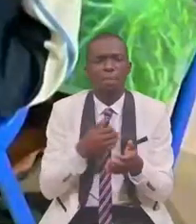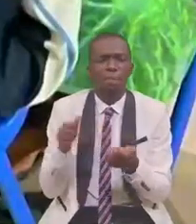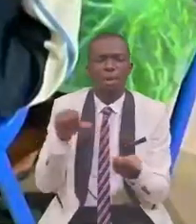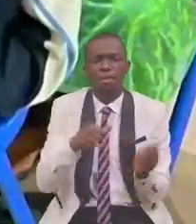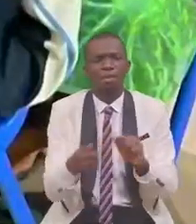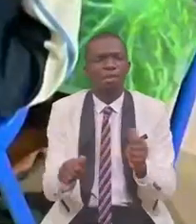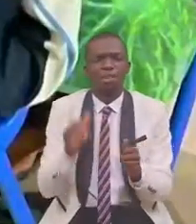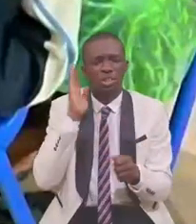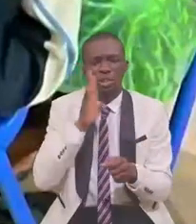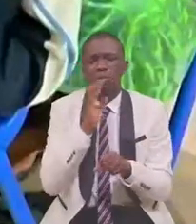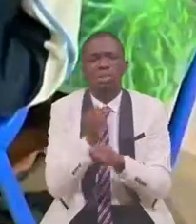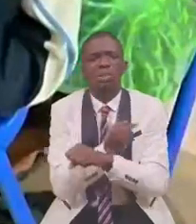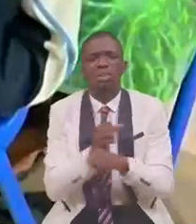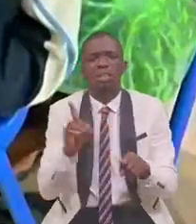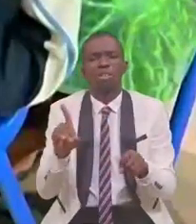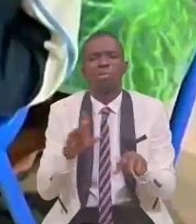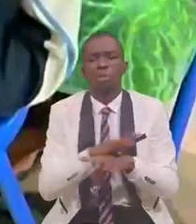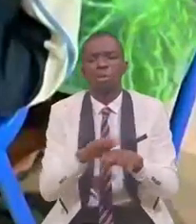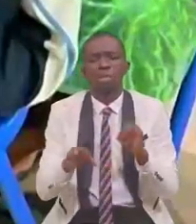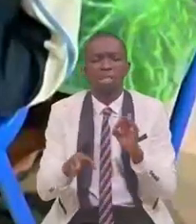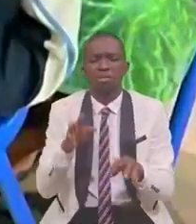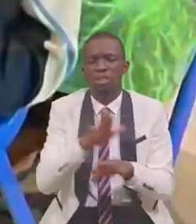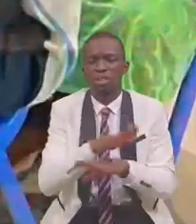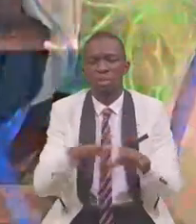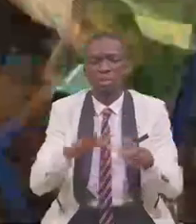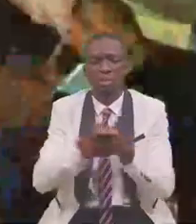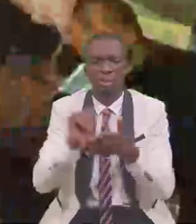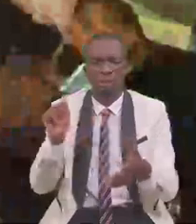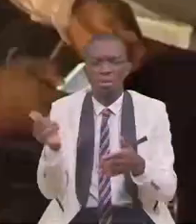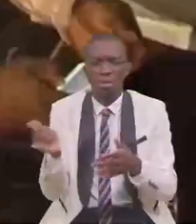croira pas sera condamné. Je prie que ceux qui